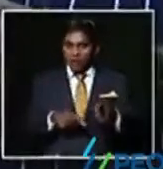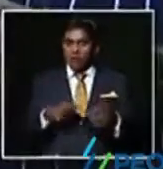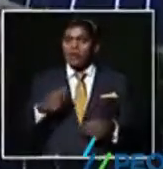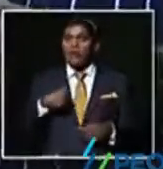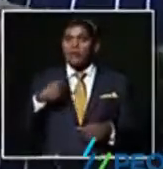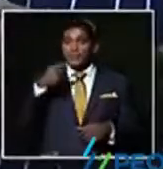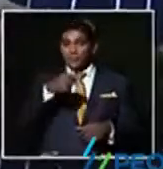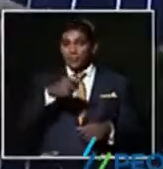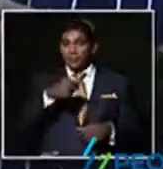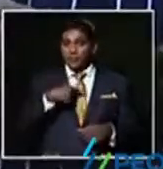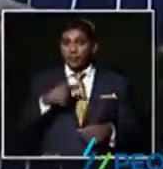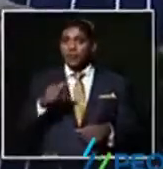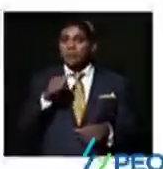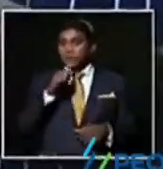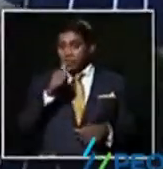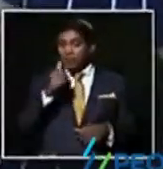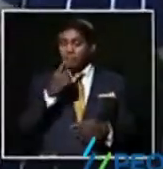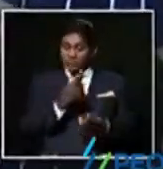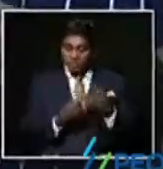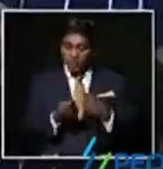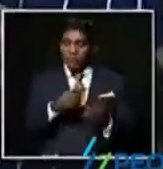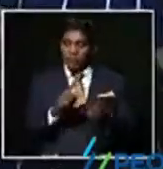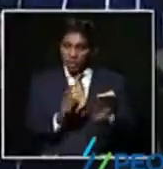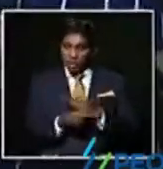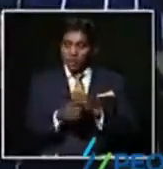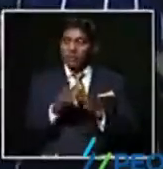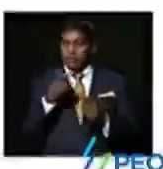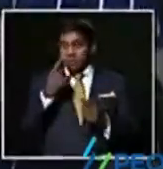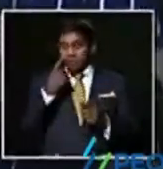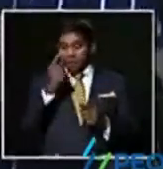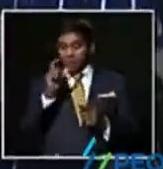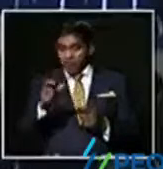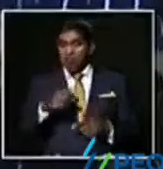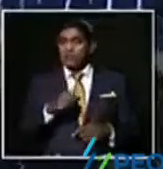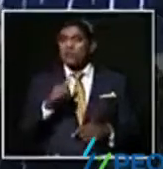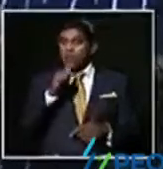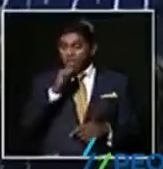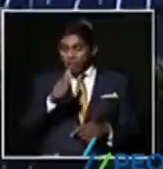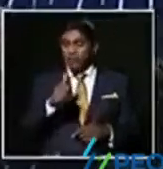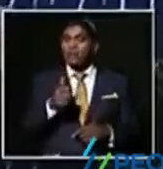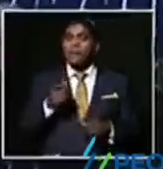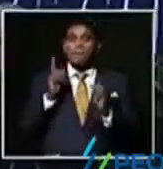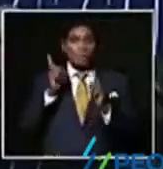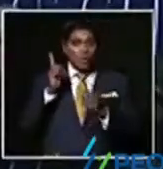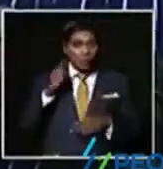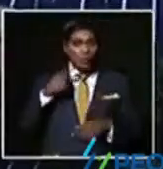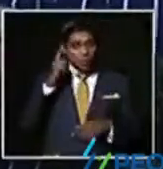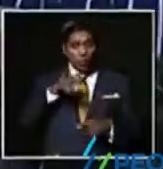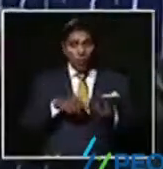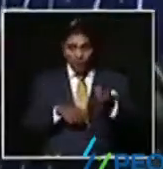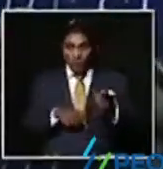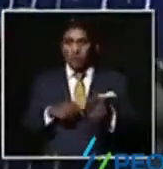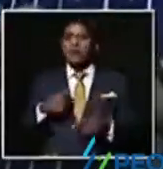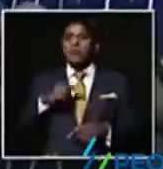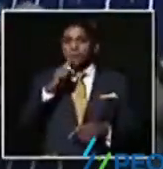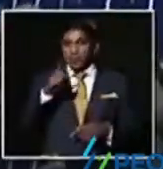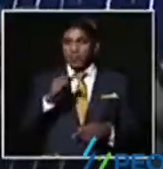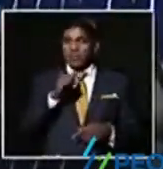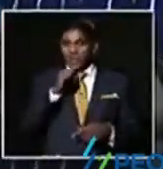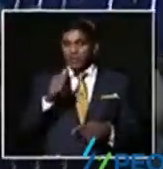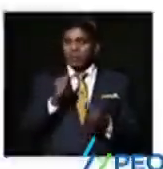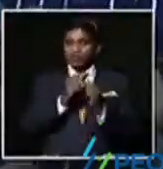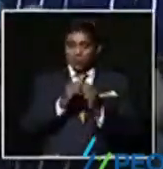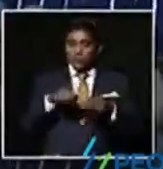අදාළ කරන සාධාරණ පරීක්ෂණ යට ගන්න ඒ වගේ මීට අදාළ කරන යුක්තිය ප්‍රමාද කිරීමට අපේක්ෂා කරනවා නම් අපි කියනවා මේ රටේ වෘත්තීය සමිතිය ඒ වගේම